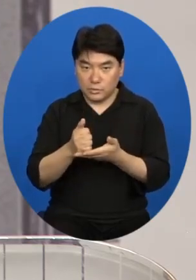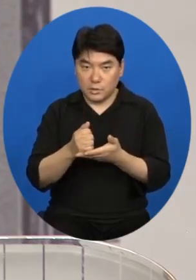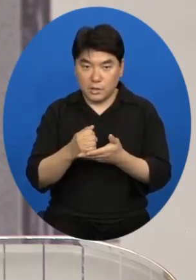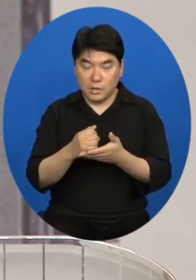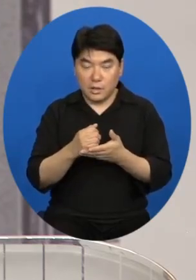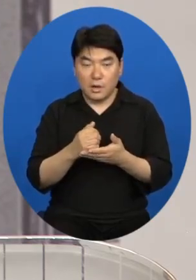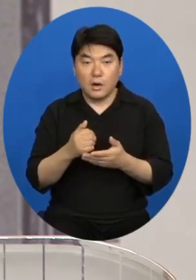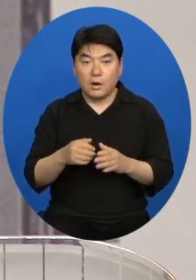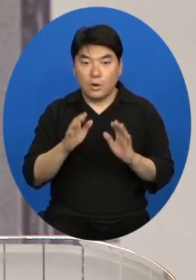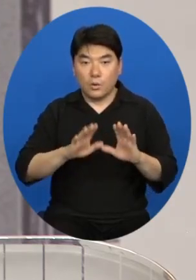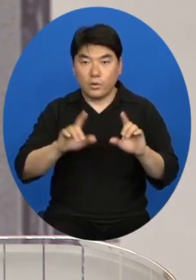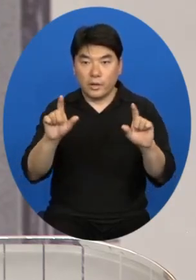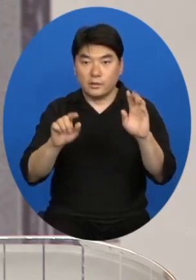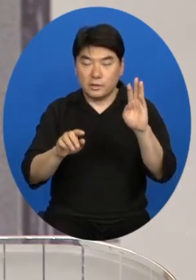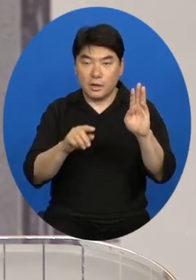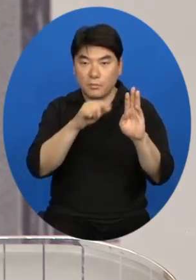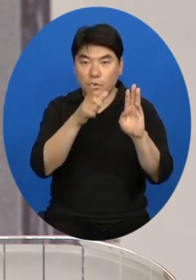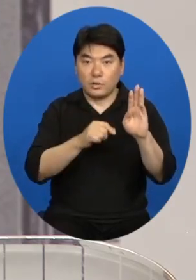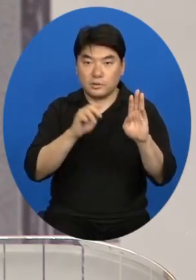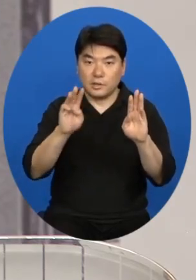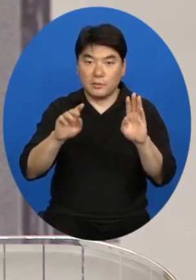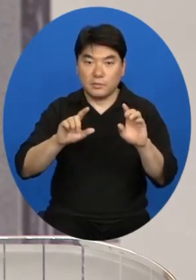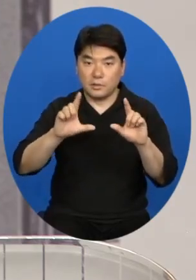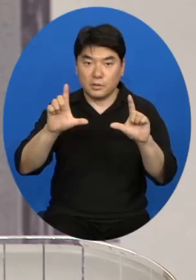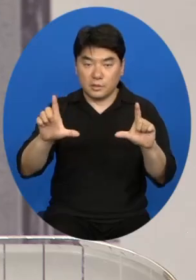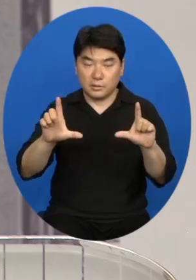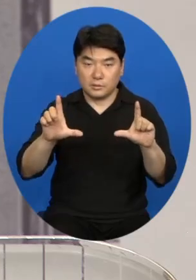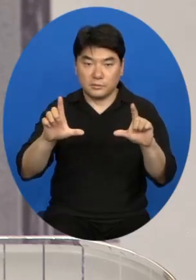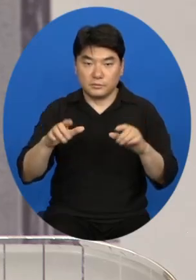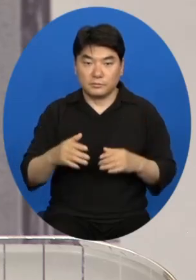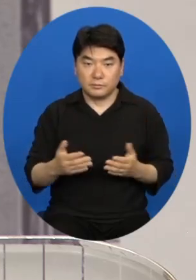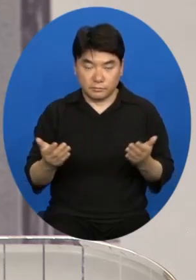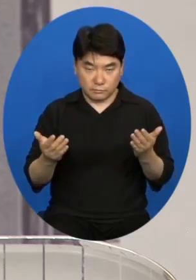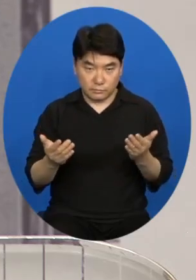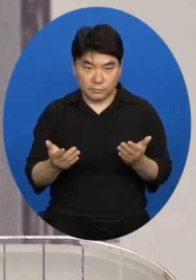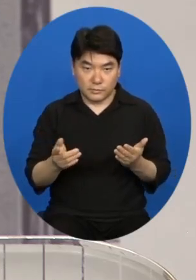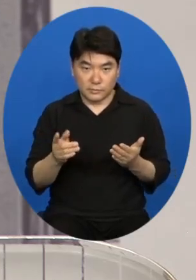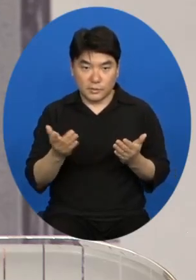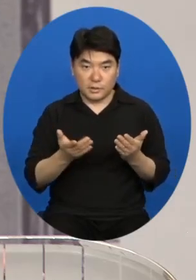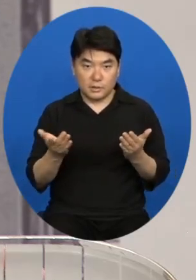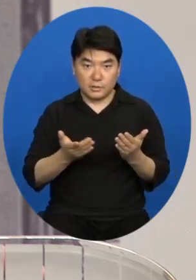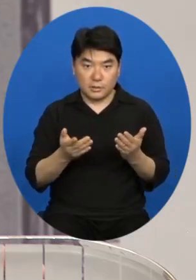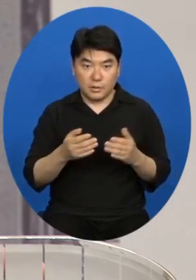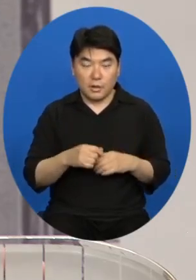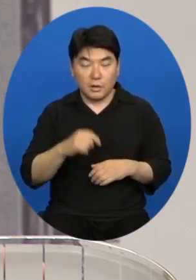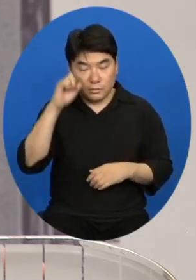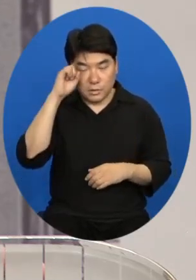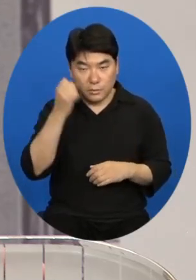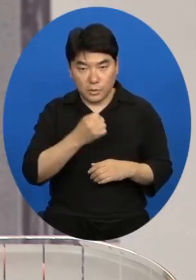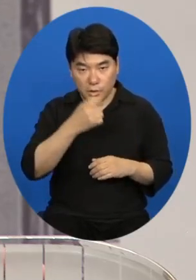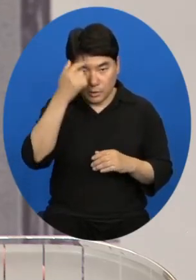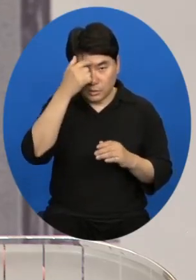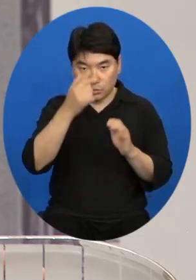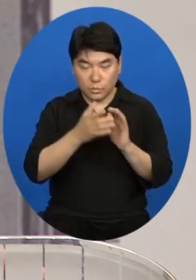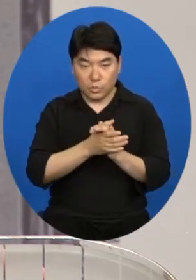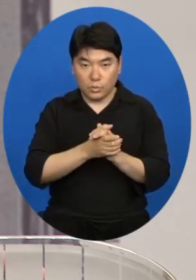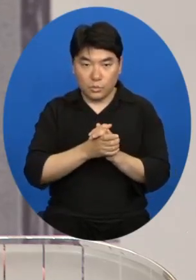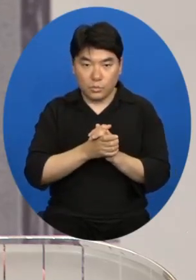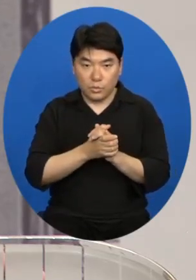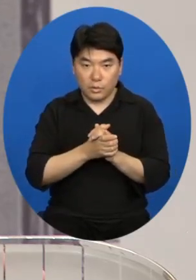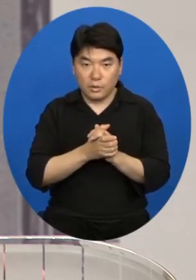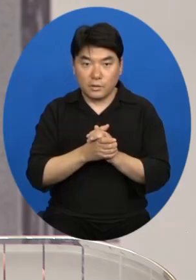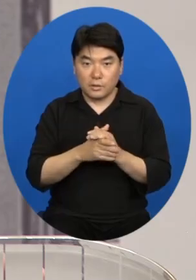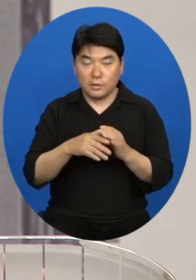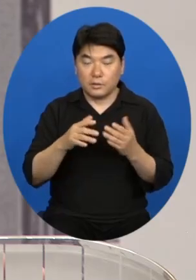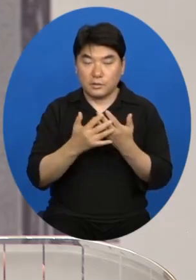3월 3일자에 이런 일이 있었다고 해요. 새벽에 눈이 떠져서 새벽 기도를 갔대요. 근데 이분이 기도를